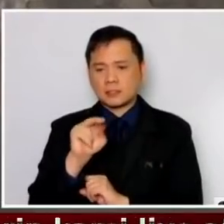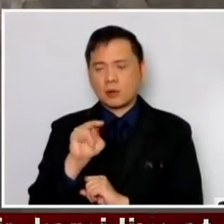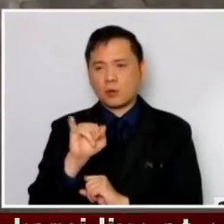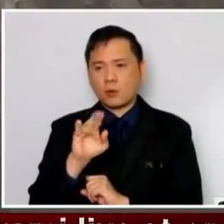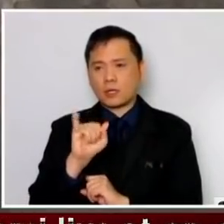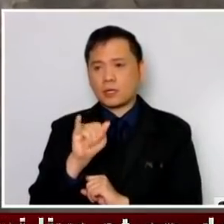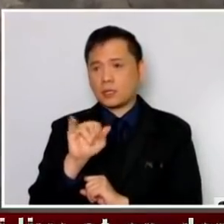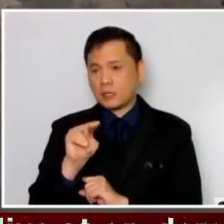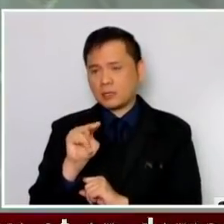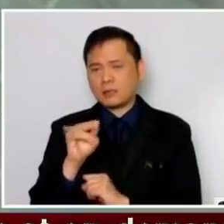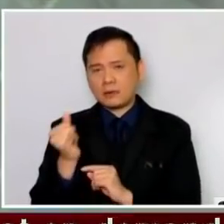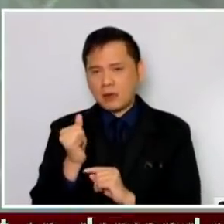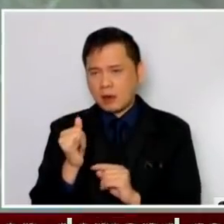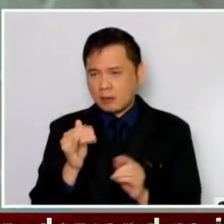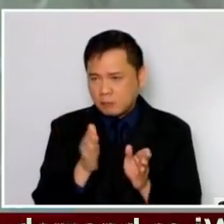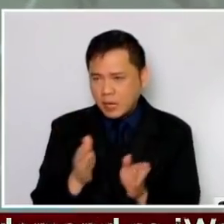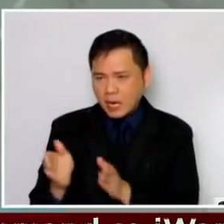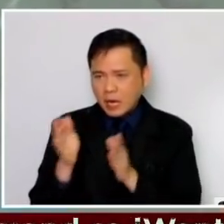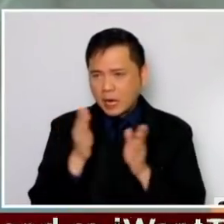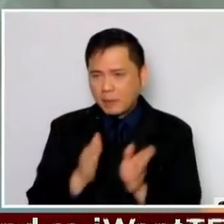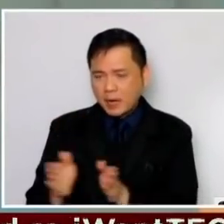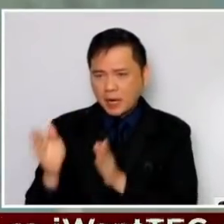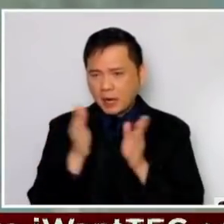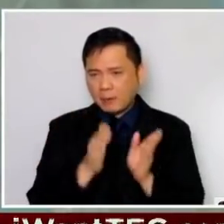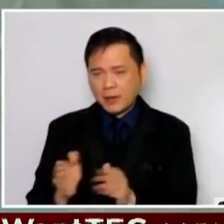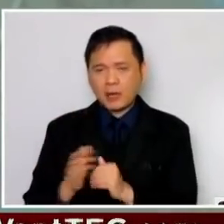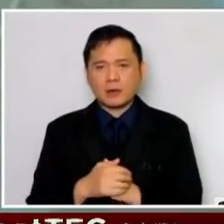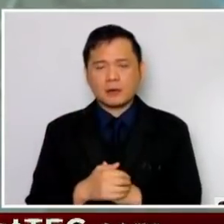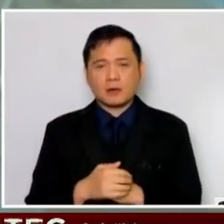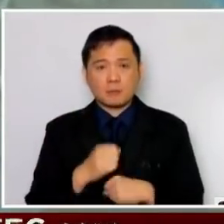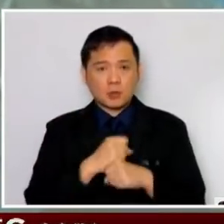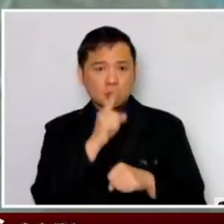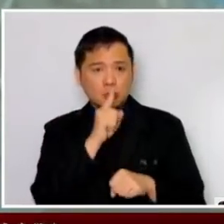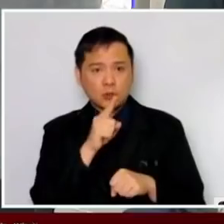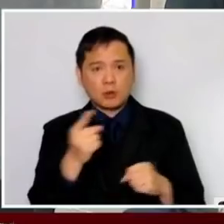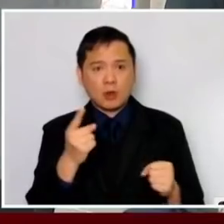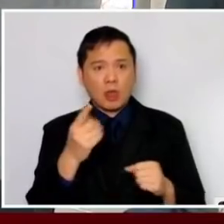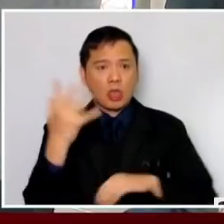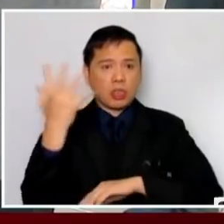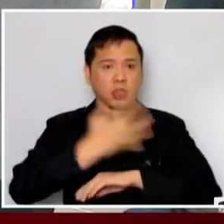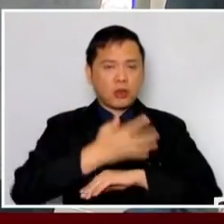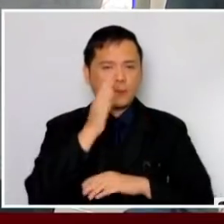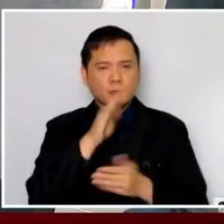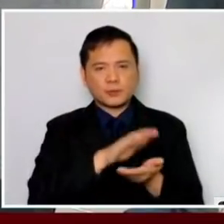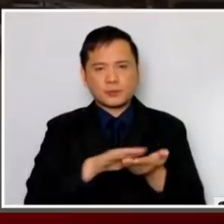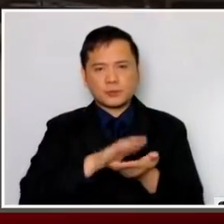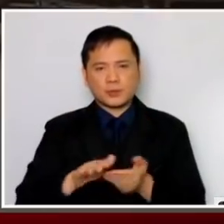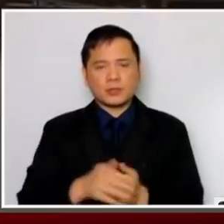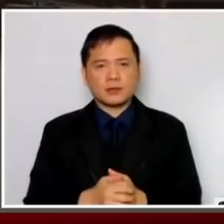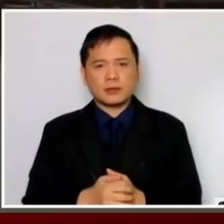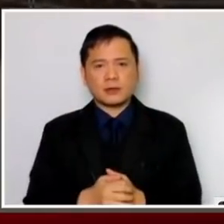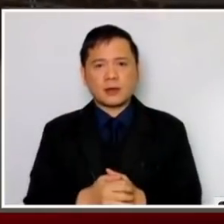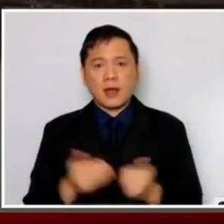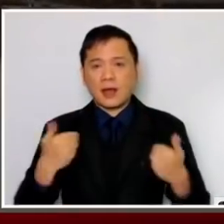sa landslide clearing. Ilang araw na ding nakamonitor sa bagyong Odette ang kanilang operation center.